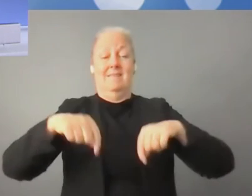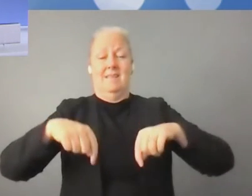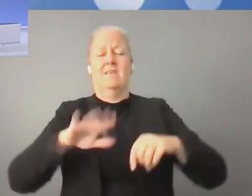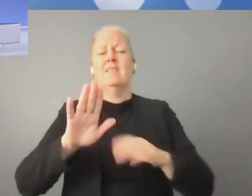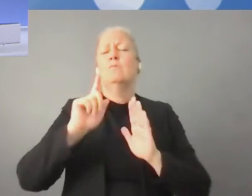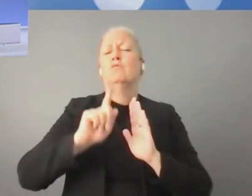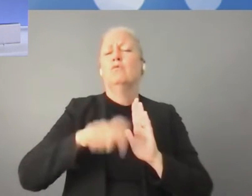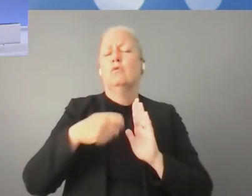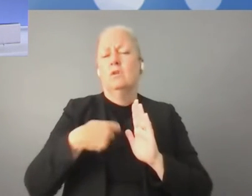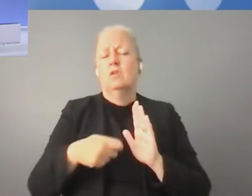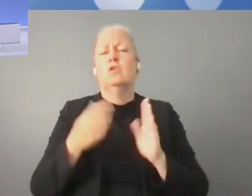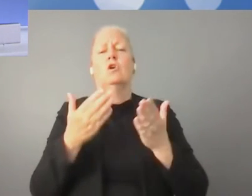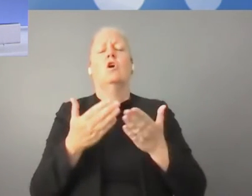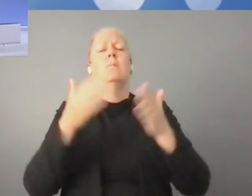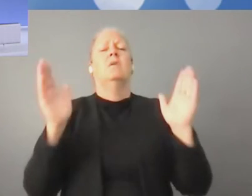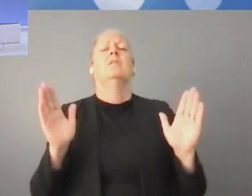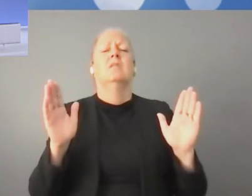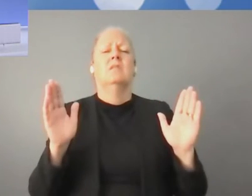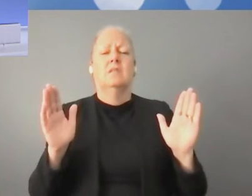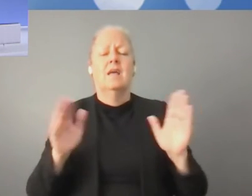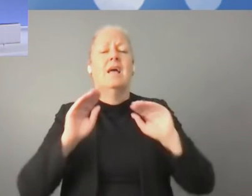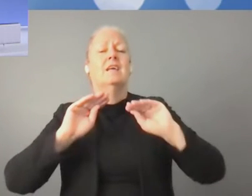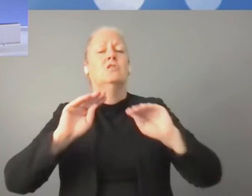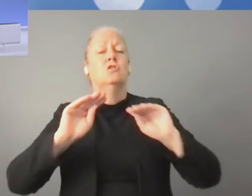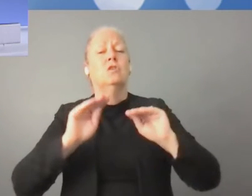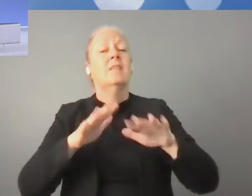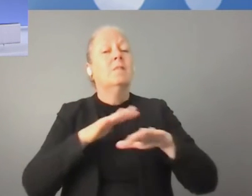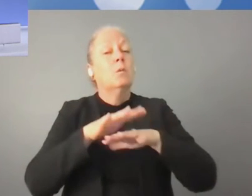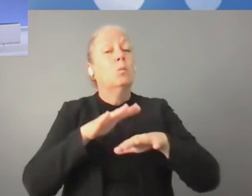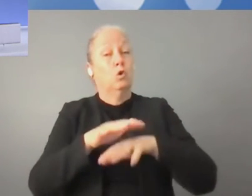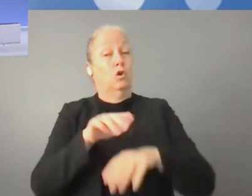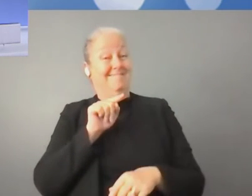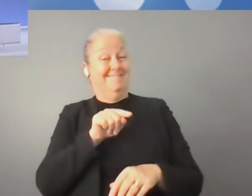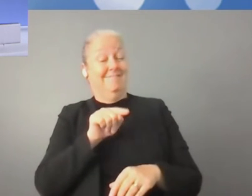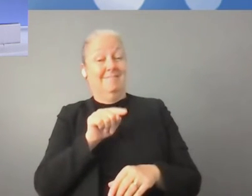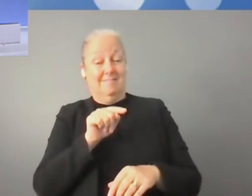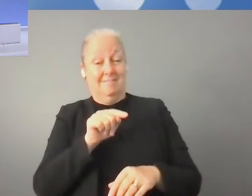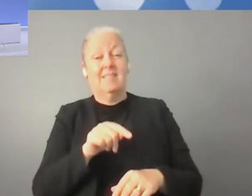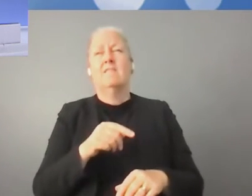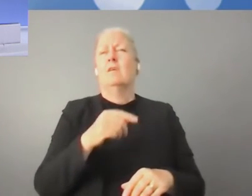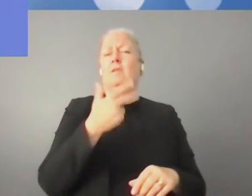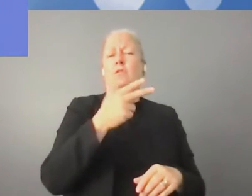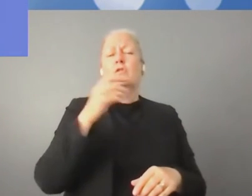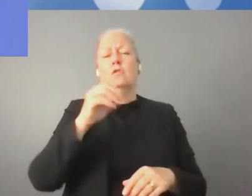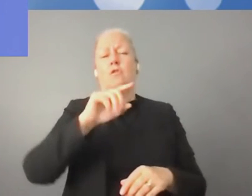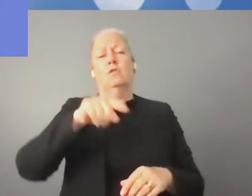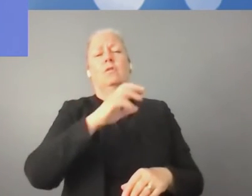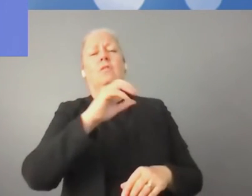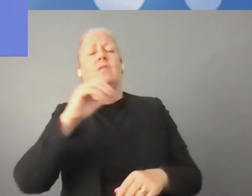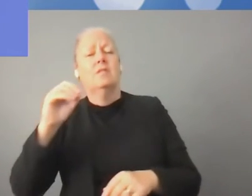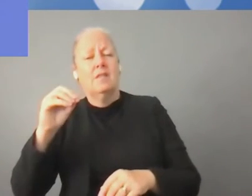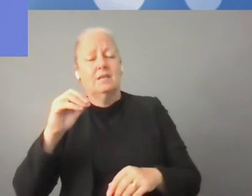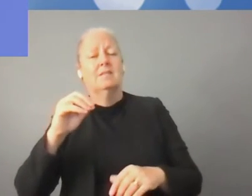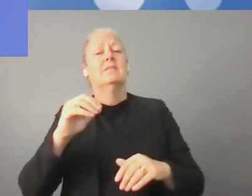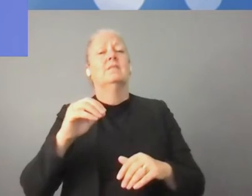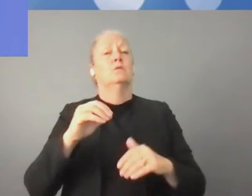ходе внедрения, по всей вероятности, крупнейшего европейского проекта, который мы называем Open Education